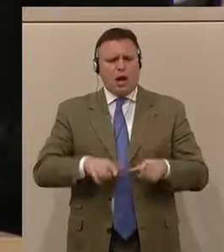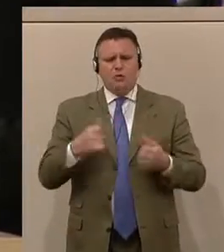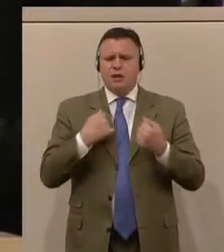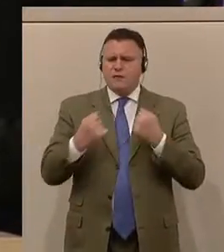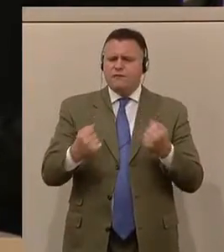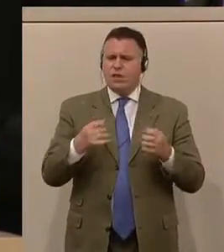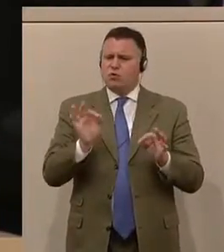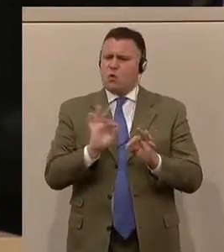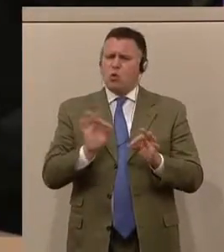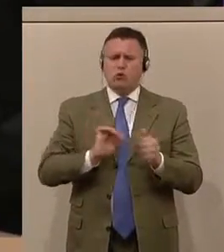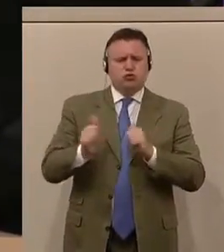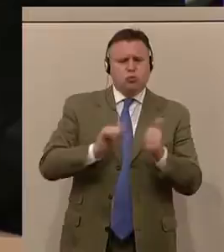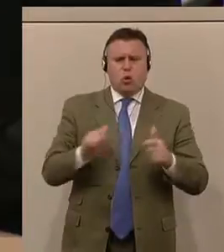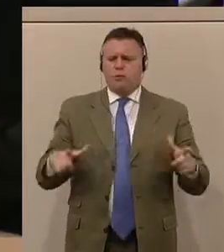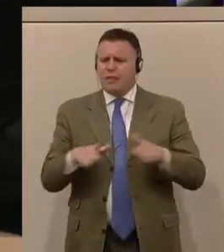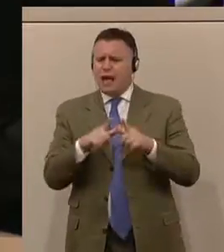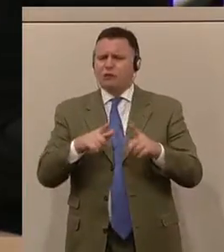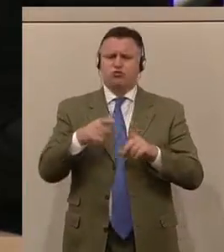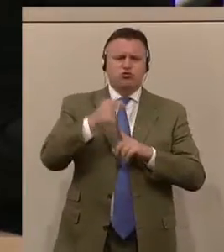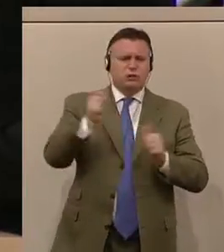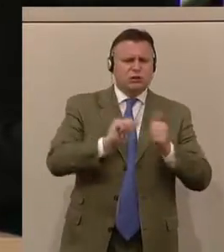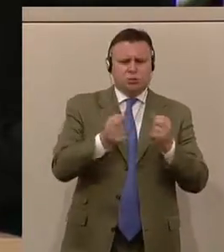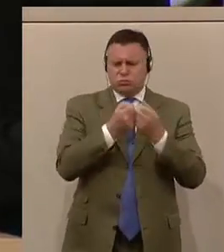Fitness- oder Gesundheitssport, Leistungssport,